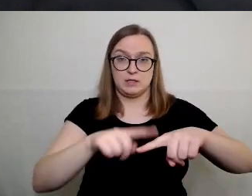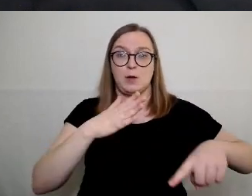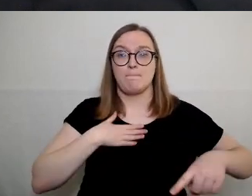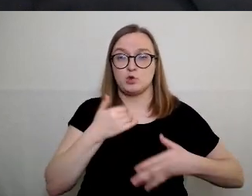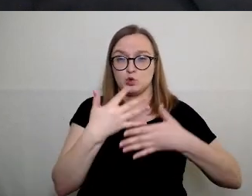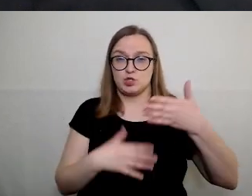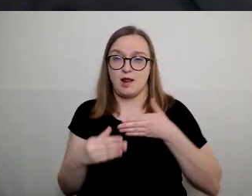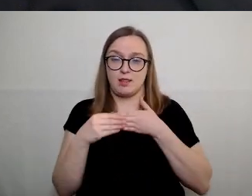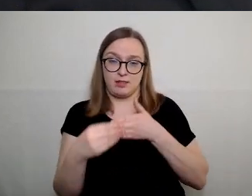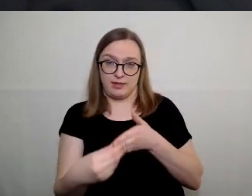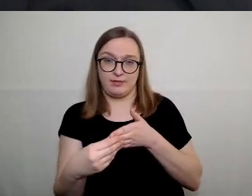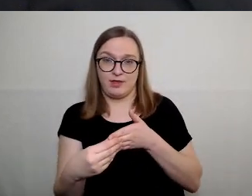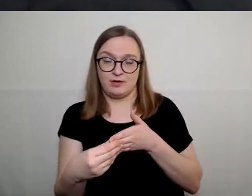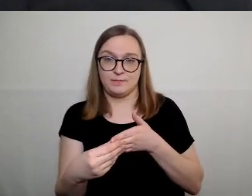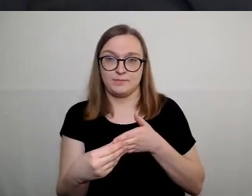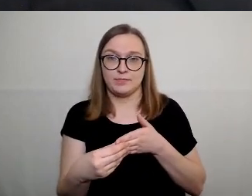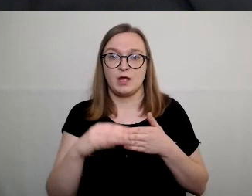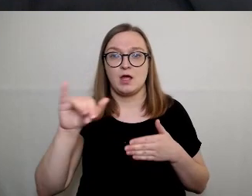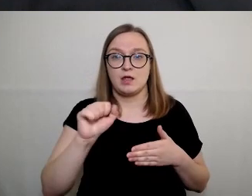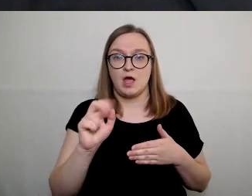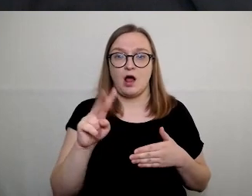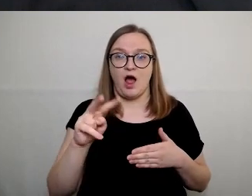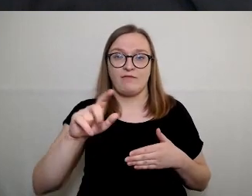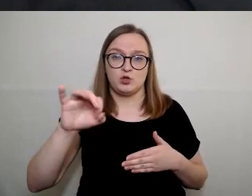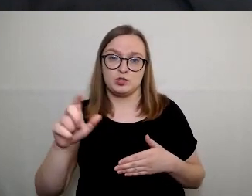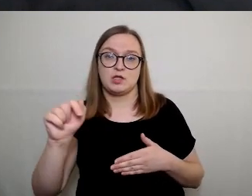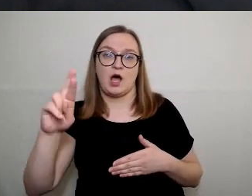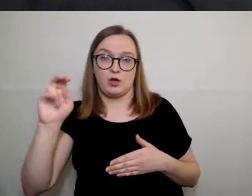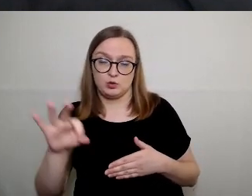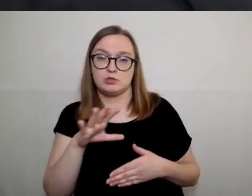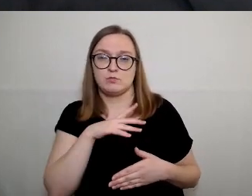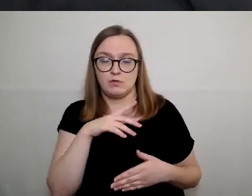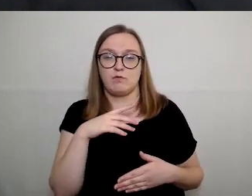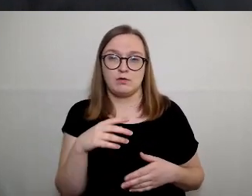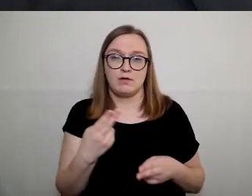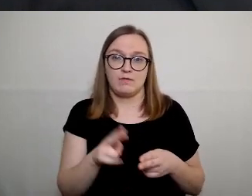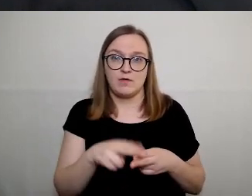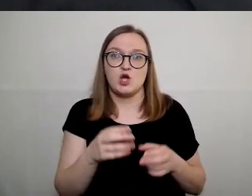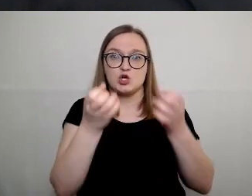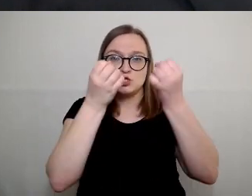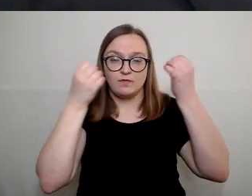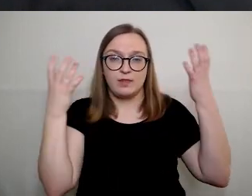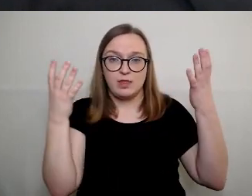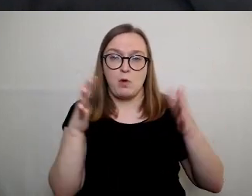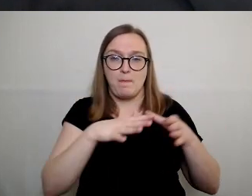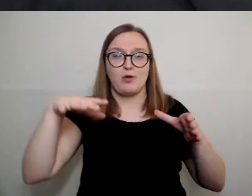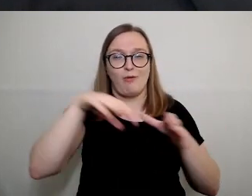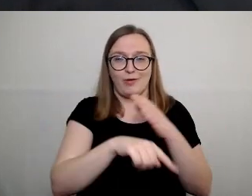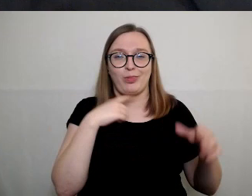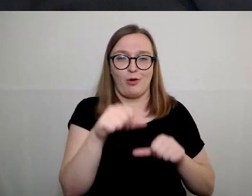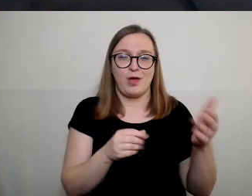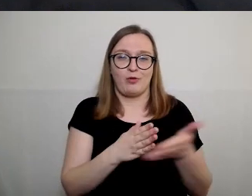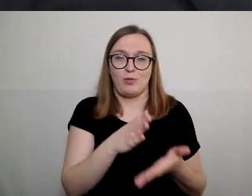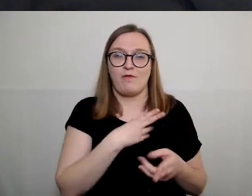lyderis Darius Jakavičius taip pat, būtent daug metų priklausęs ir pačiai švietimo bendruomeniai, tikrai